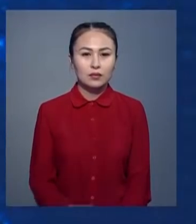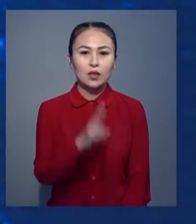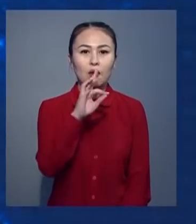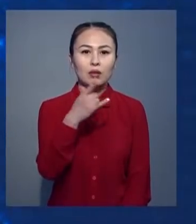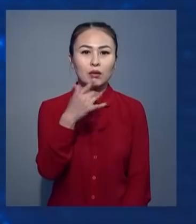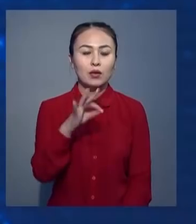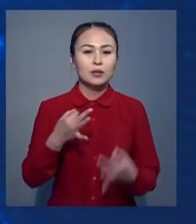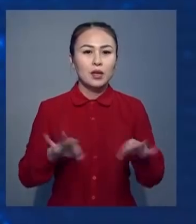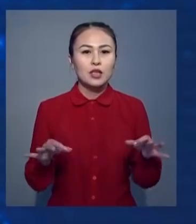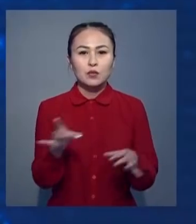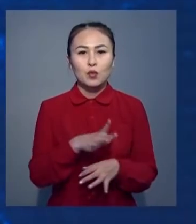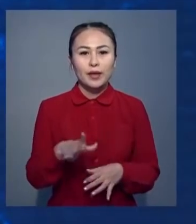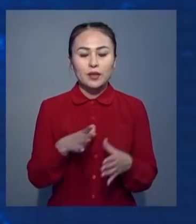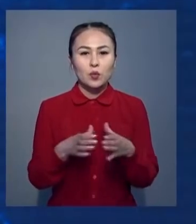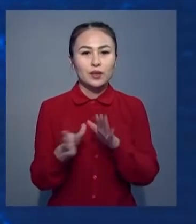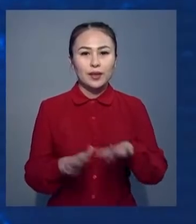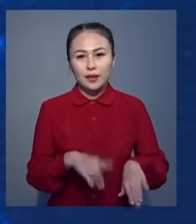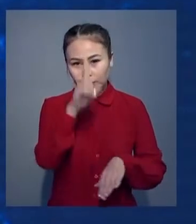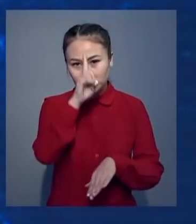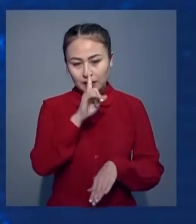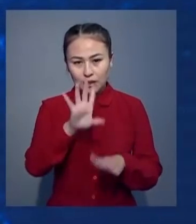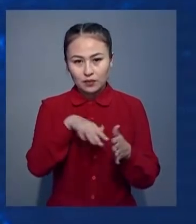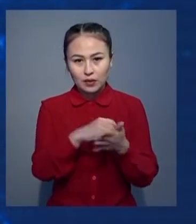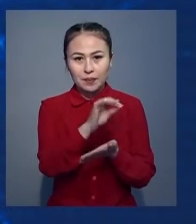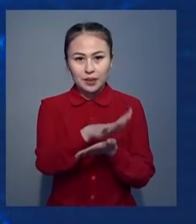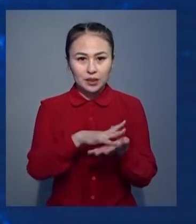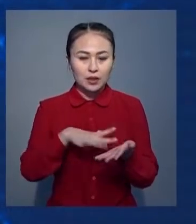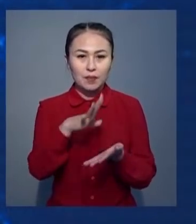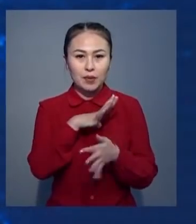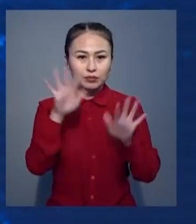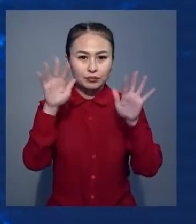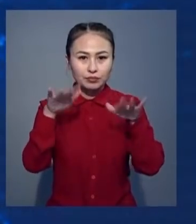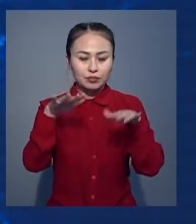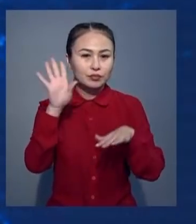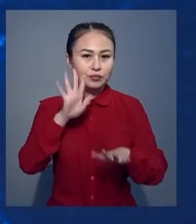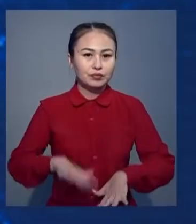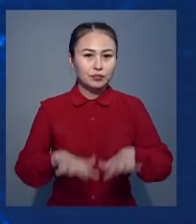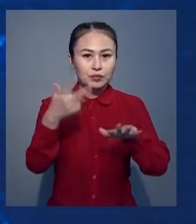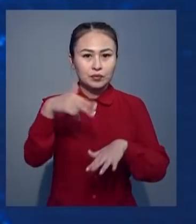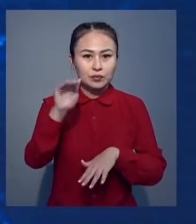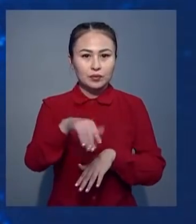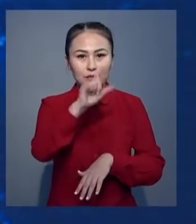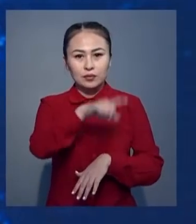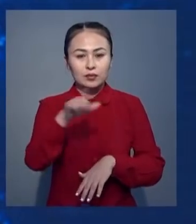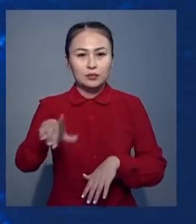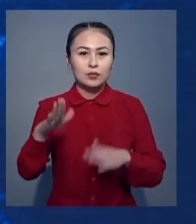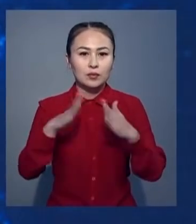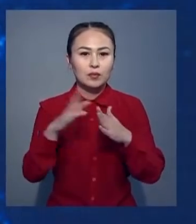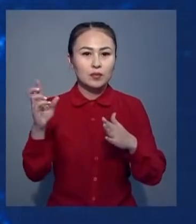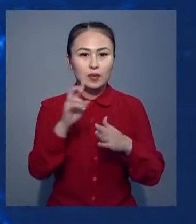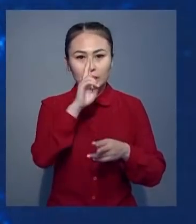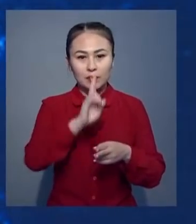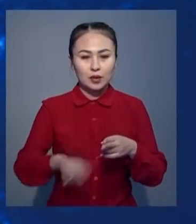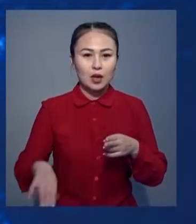Конго Демократиялық Республикасында өткен айдан бері жалғасып келе жатқан нөсер мен су тасқынынан 30 мың адам баспанасыз